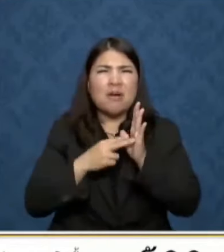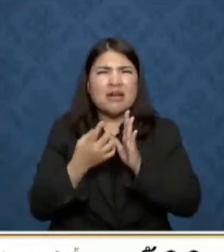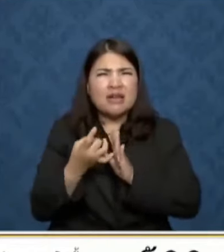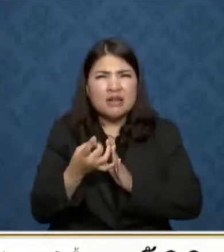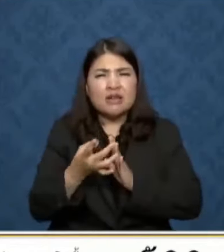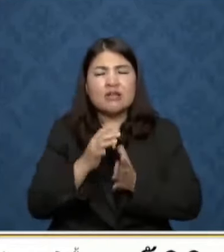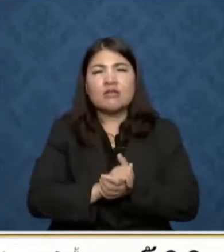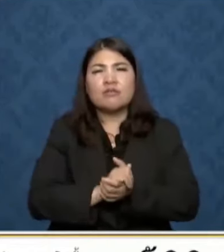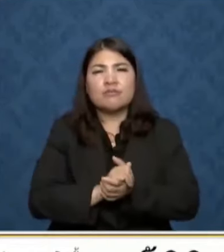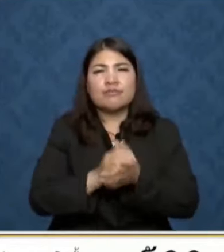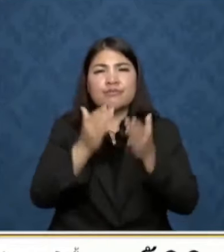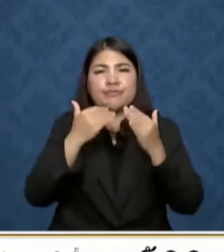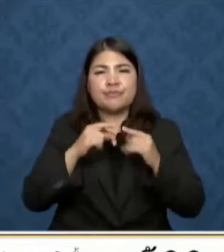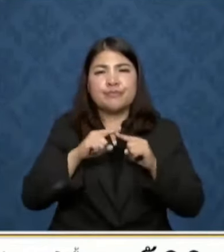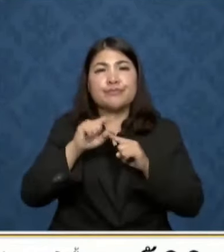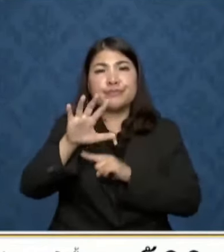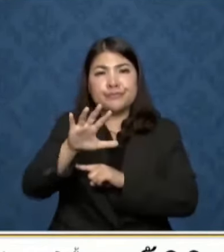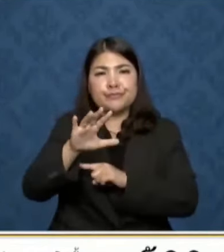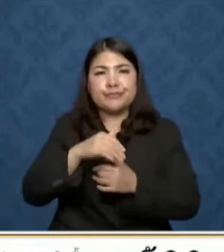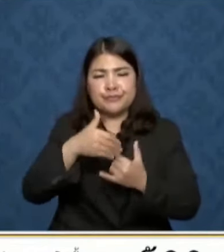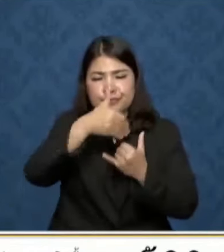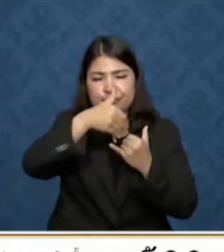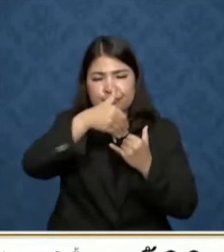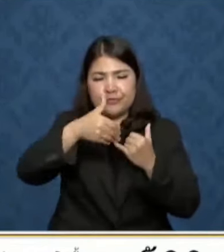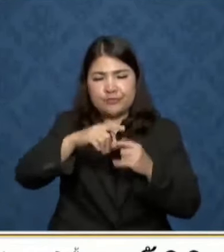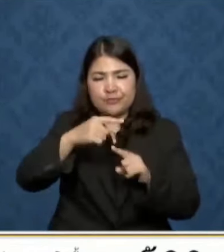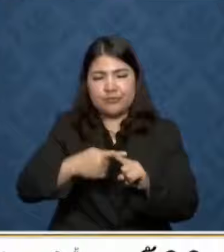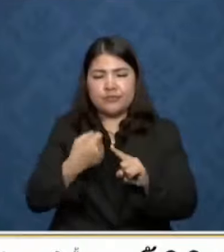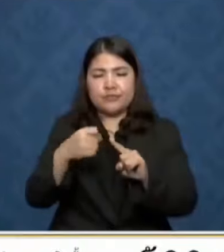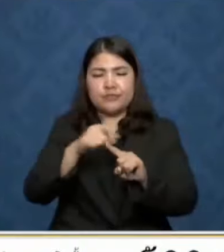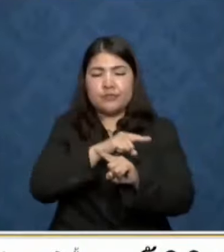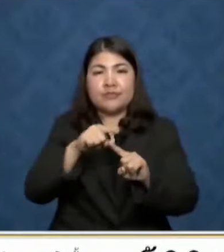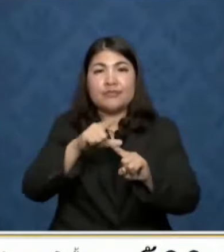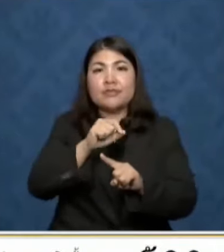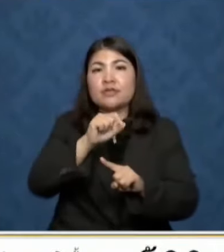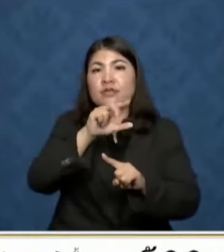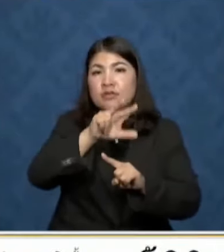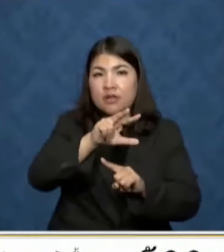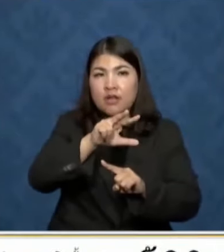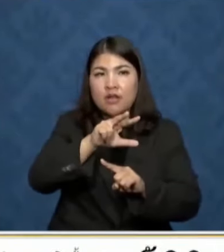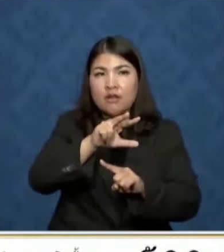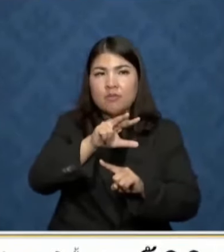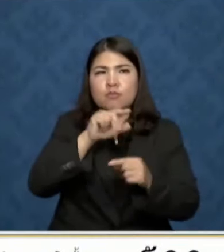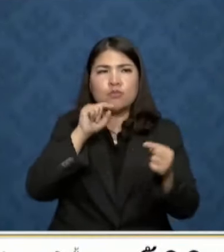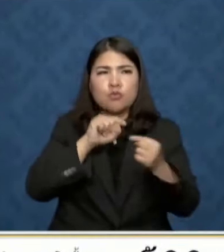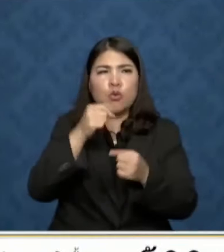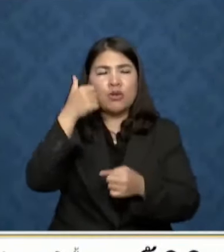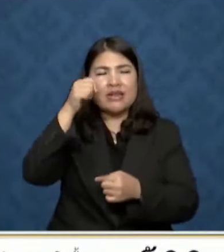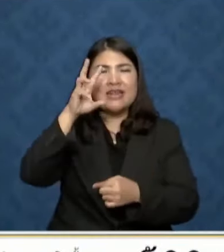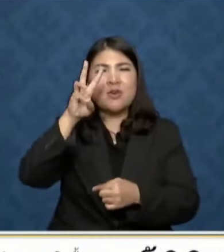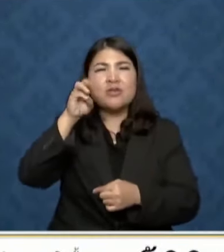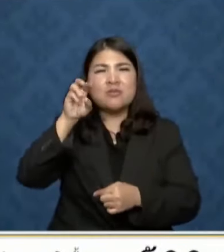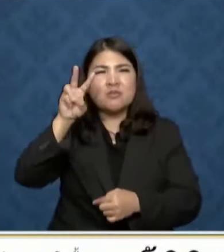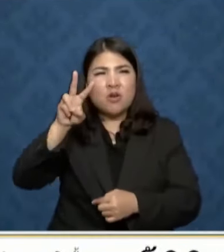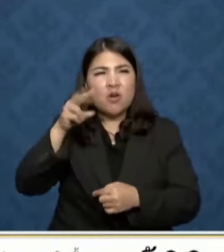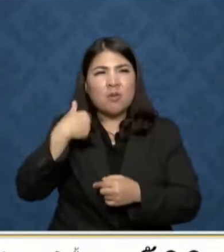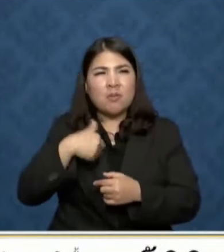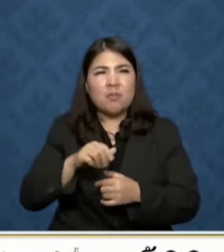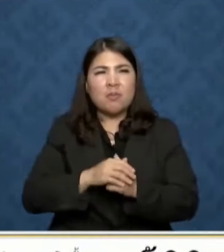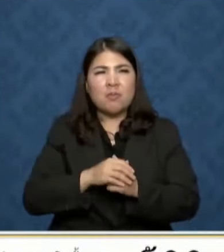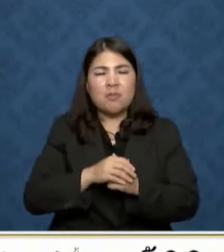ข้าห้าครับ หลังการผ้าตัดเมื่อวันที่ 23 ตุลาคมก็คือวันที่ 62ข้ 5 ครัหลังการผ่าตัดเมวท 23 ตูลาคมกคอวท 62 นะ inglasesครับโอเคละ อโอเคละ อันนี้เป็นโรคใหม่ี้เปโรคใหม่ ห